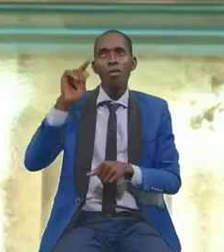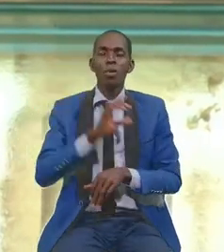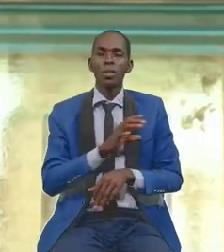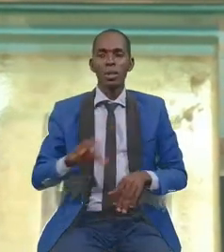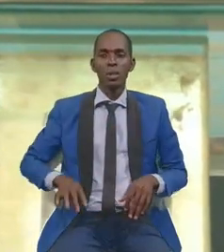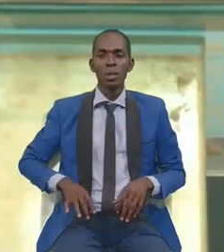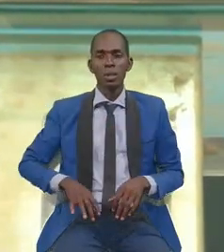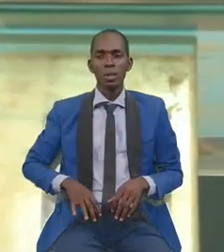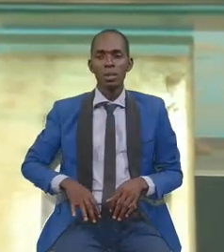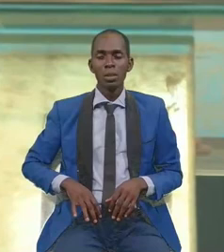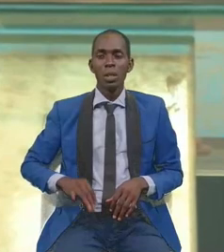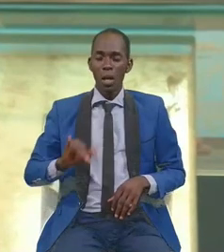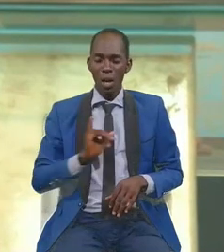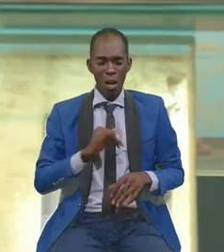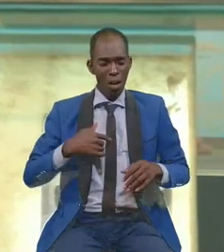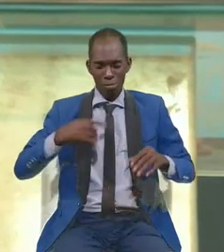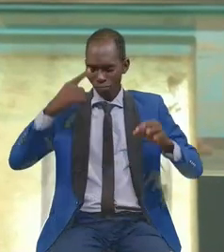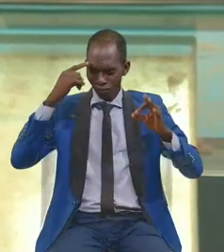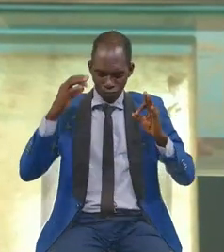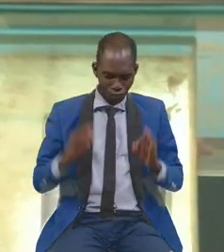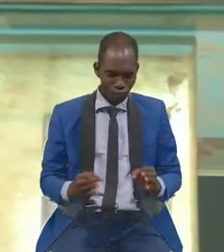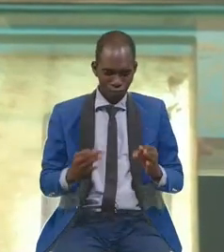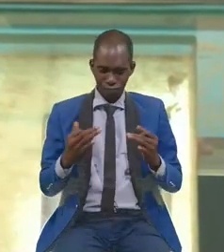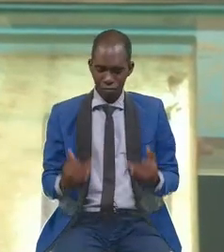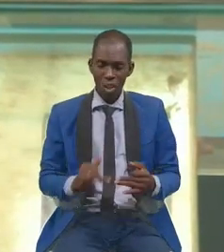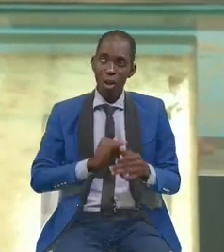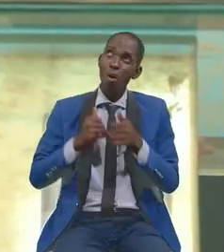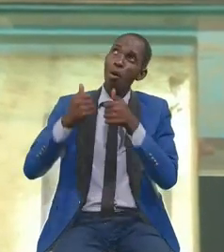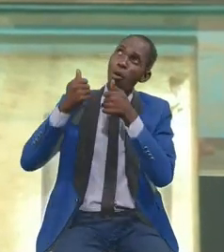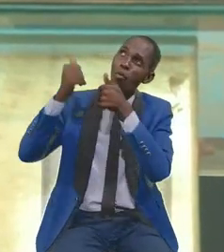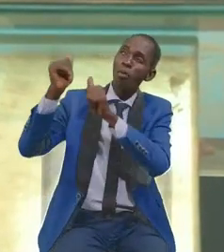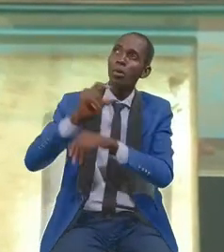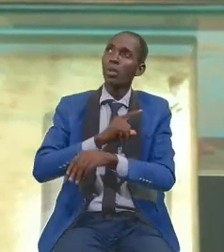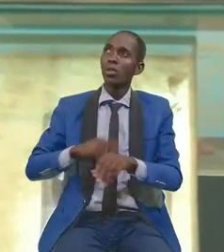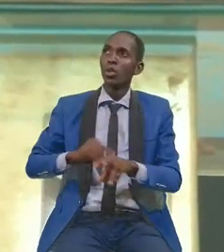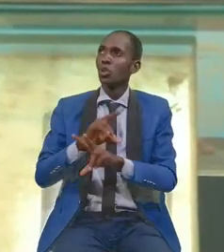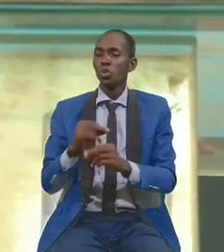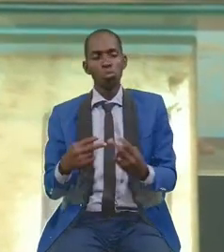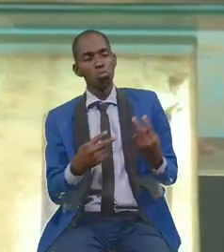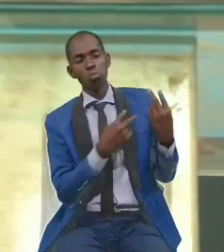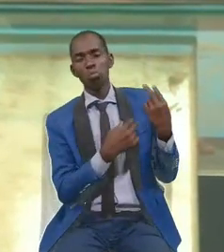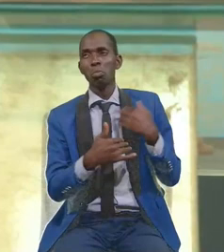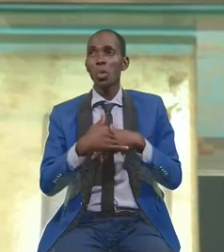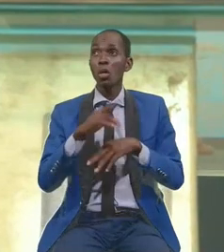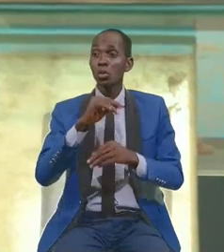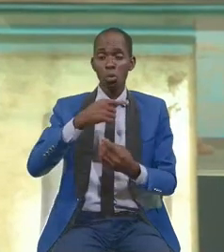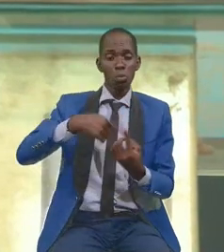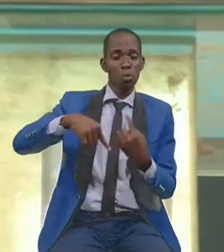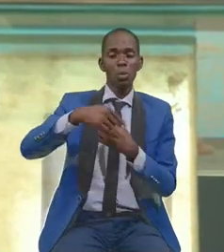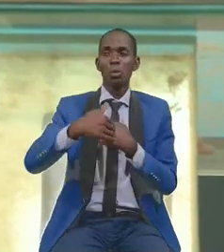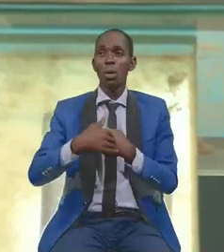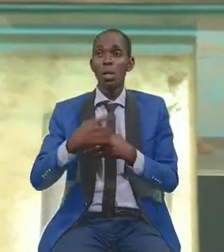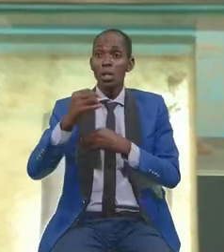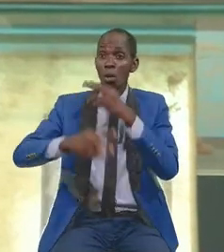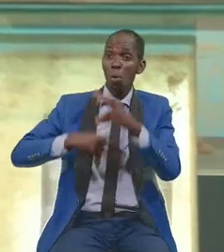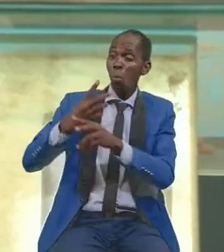J'ai pris ma décision, j'ai décidé de suivre le Seigneur sans retour. Le monde